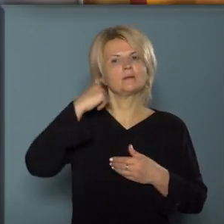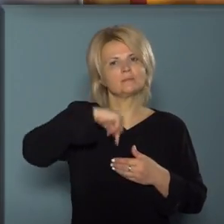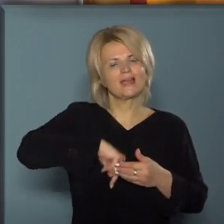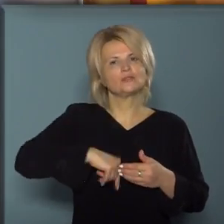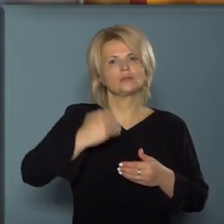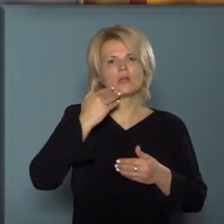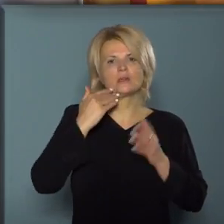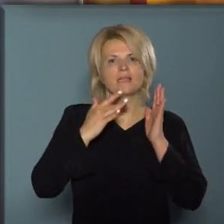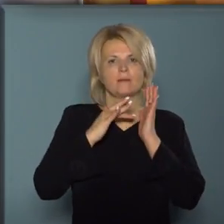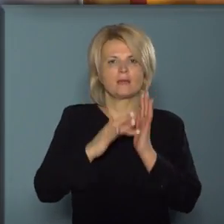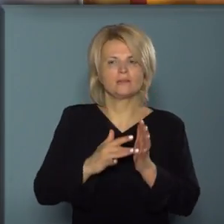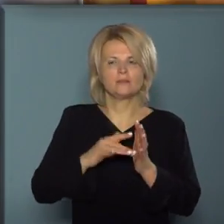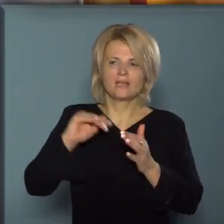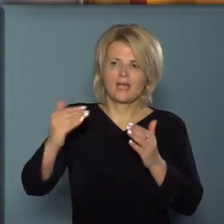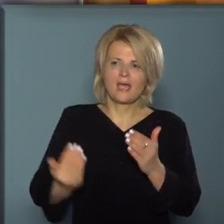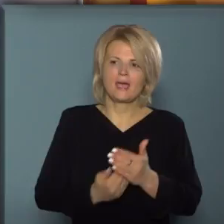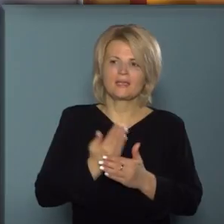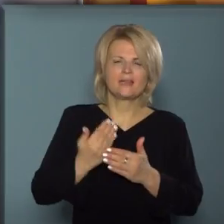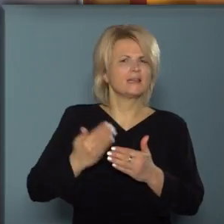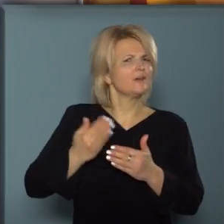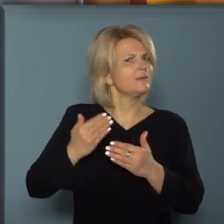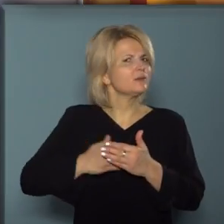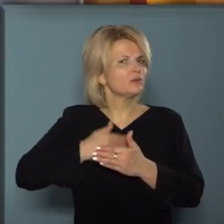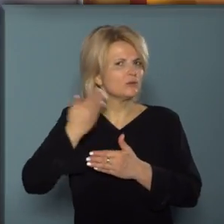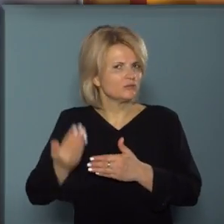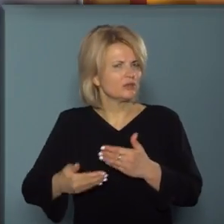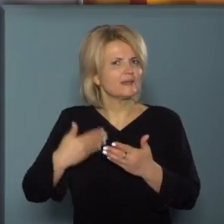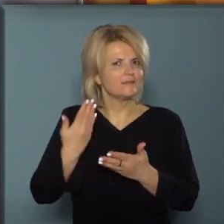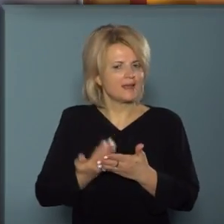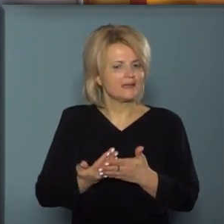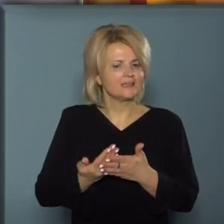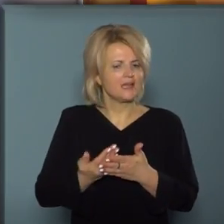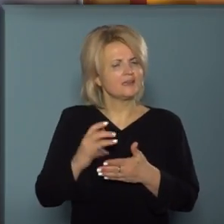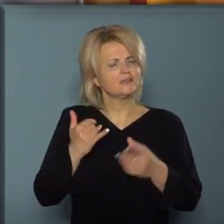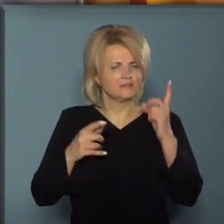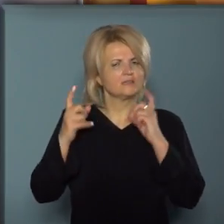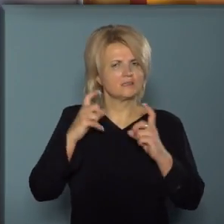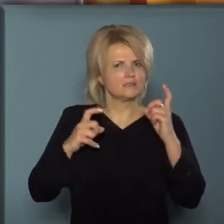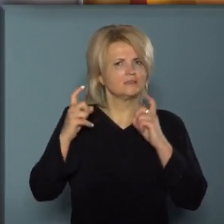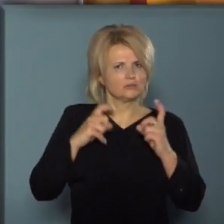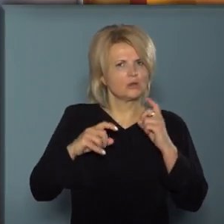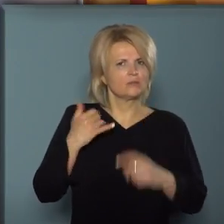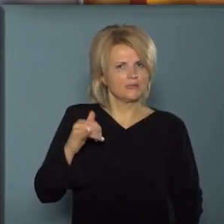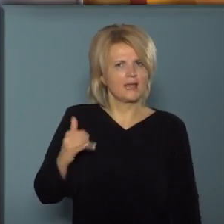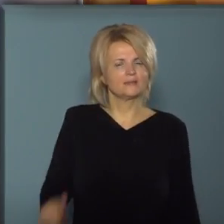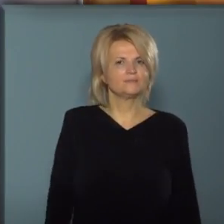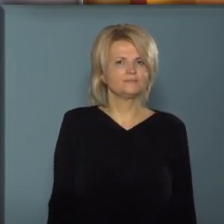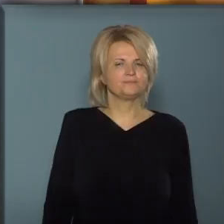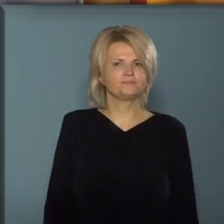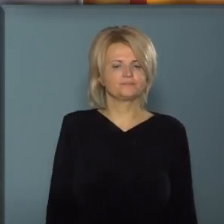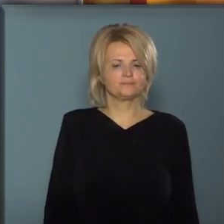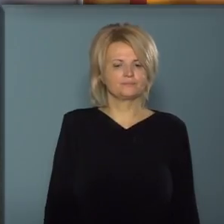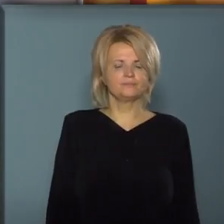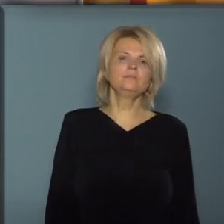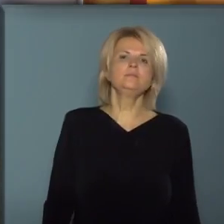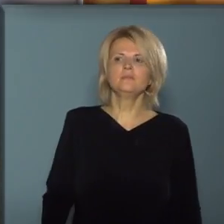akartál megmutatni, ehelyett valamiféle külsővé váltál, mondhatjuk ezt így? Én azt gondolom, hogy igen. Uh-huh. Tehát ez ilyen szempontból